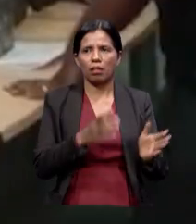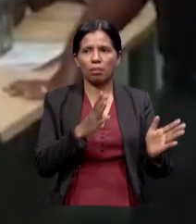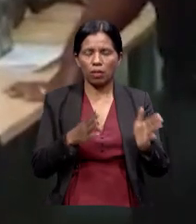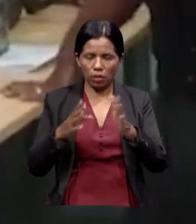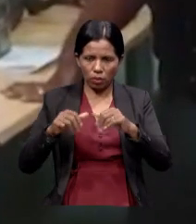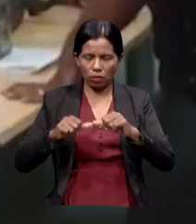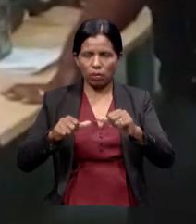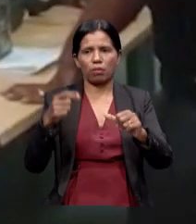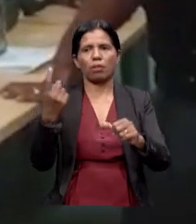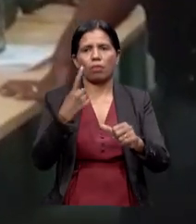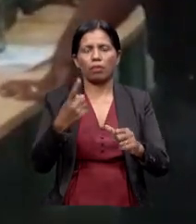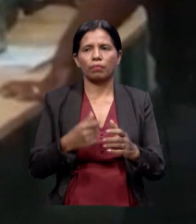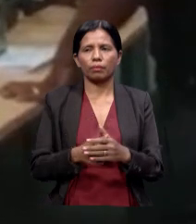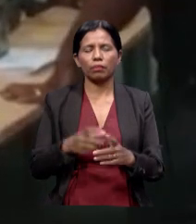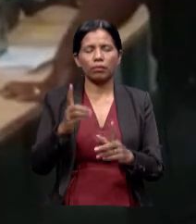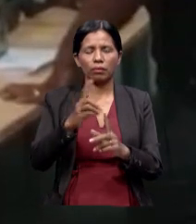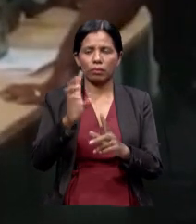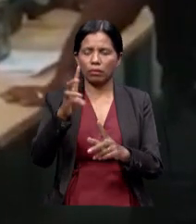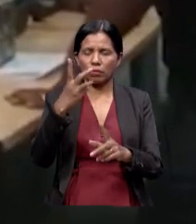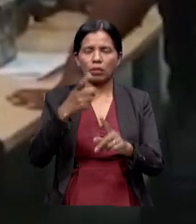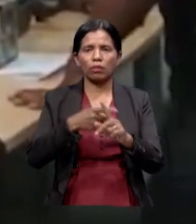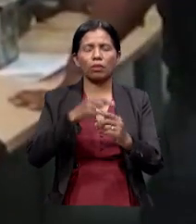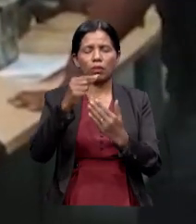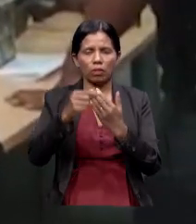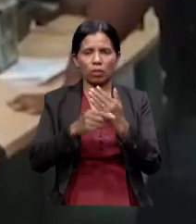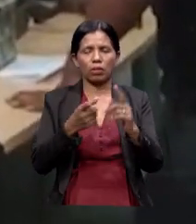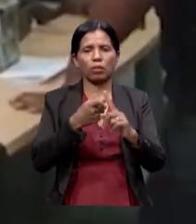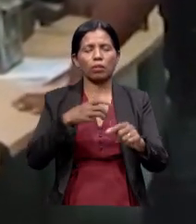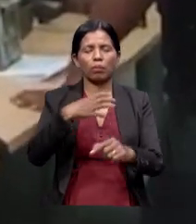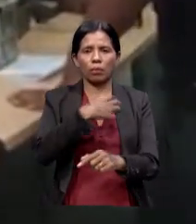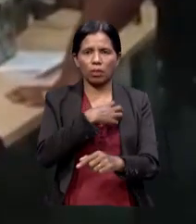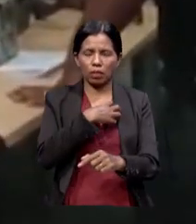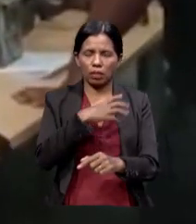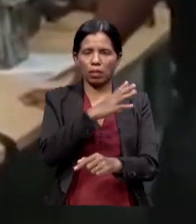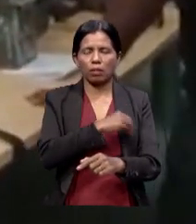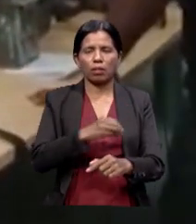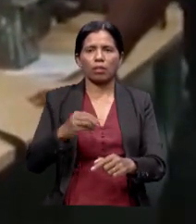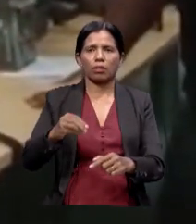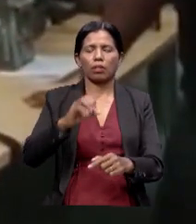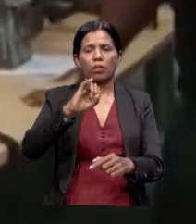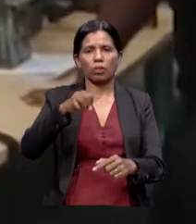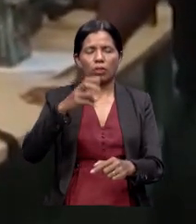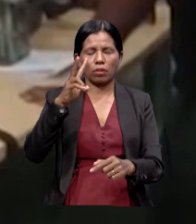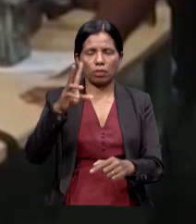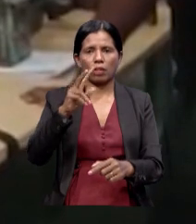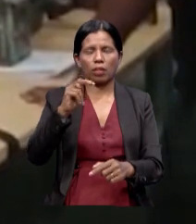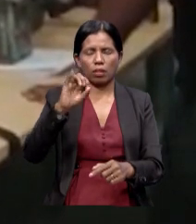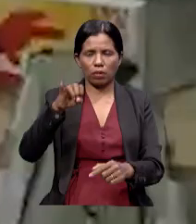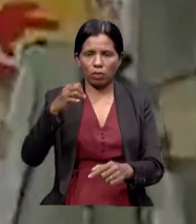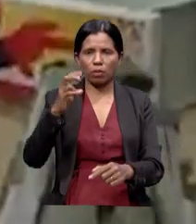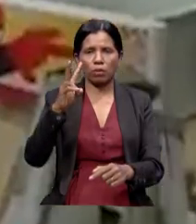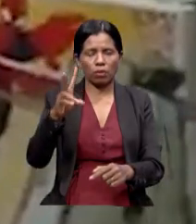fati. Ia lawan sanulur sini yang fulane, ekipa konjunta komposto sepisik, polisi militar Zota 2, no ini 2, na